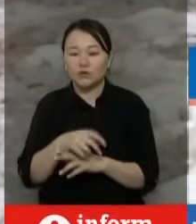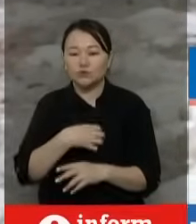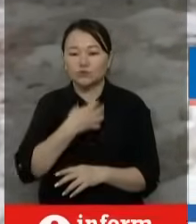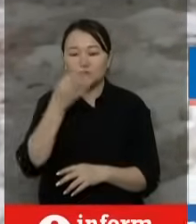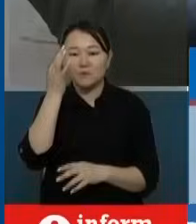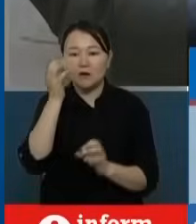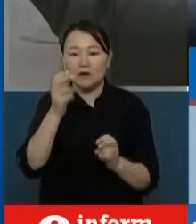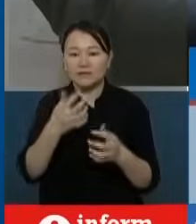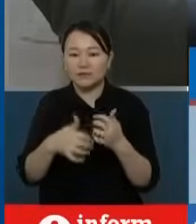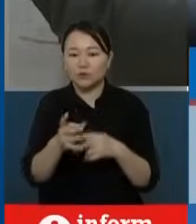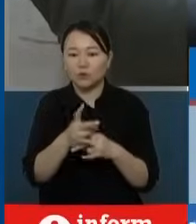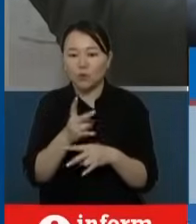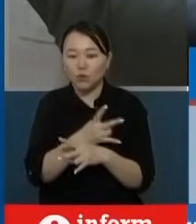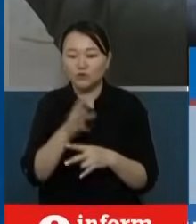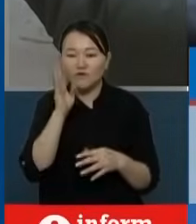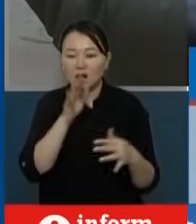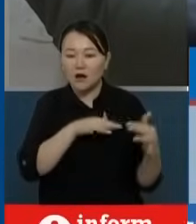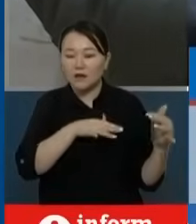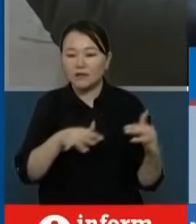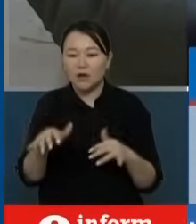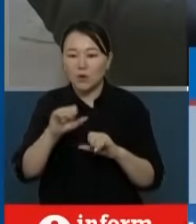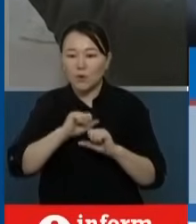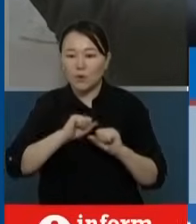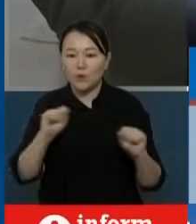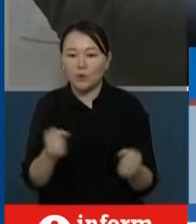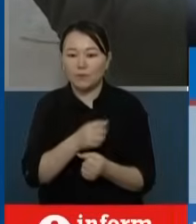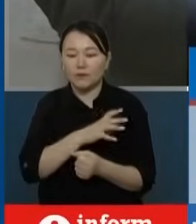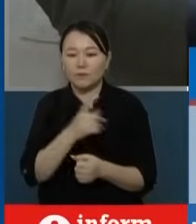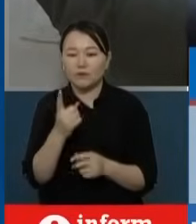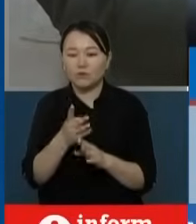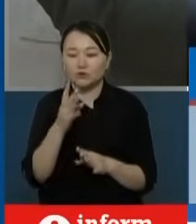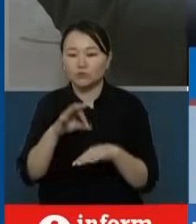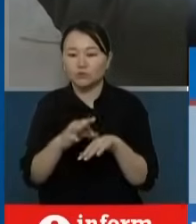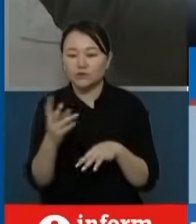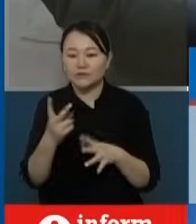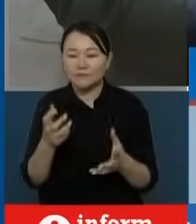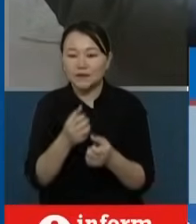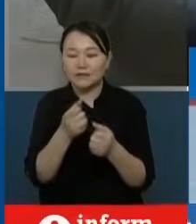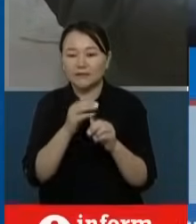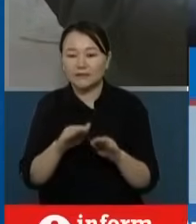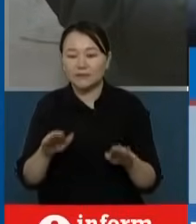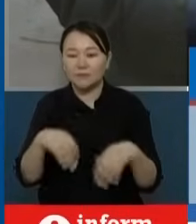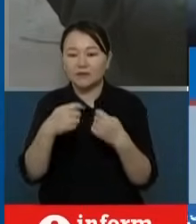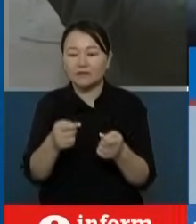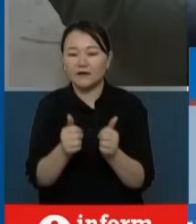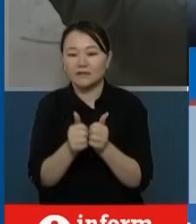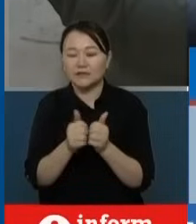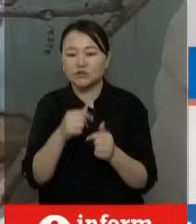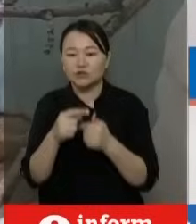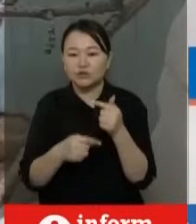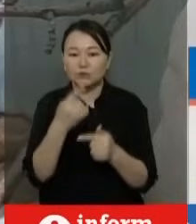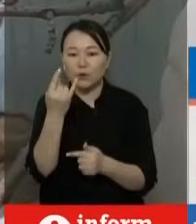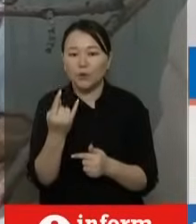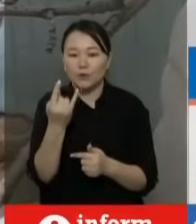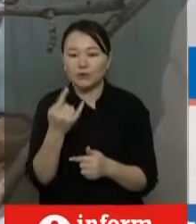вспоминает, как среди ночи в дом хлынула ледяная вода. В первую очередь с мужем спасали детей, передавали их соседям через окна.